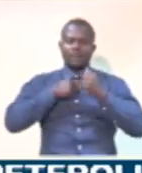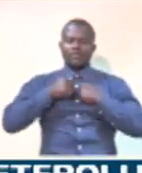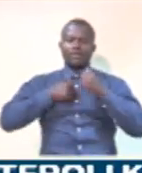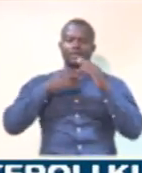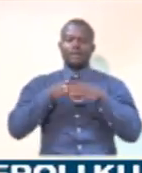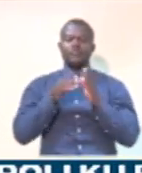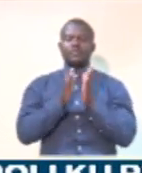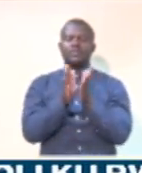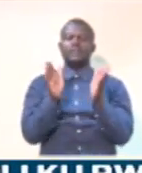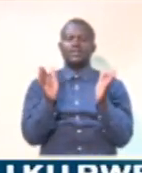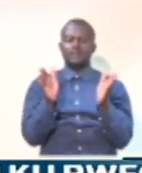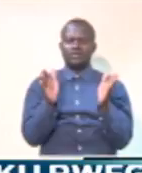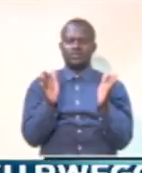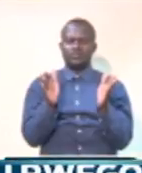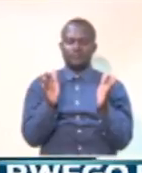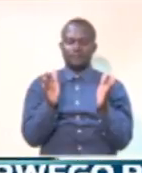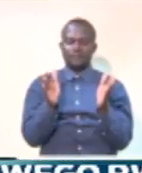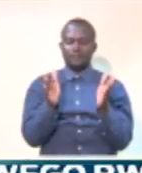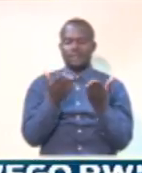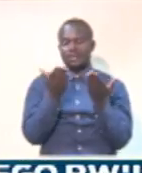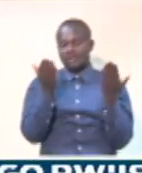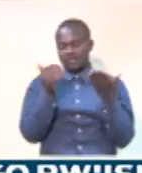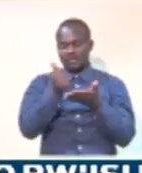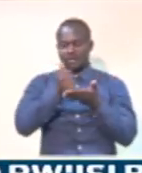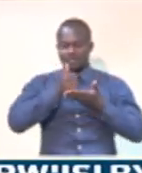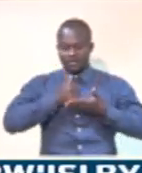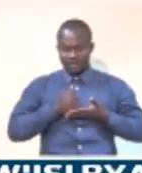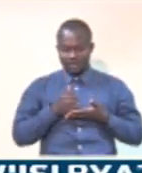abanyarwanda muri rusange, kuba badufashije